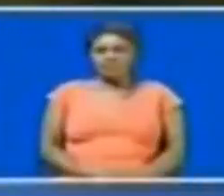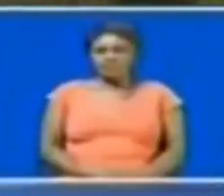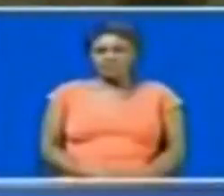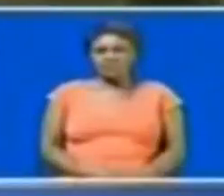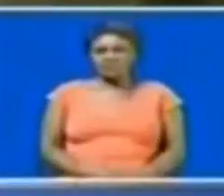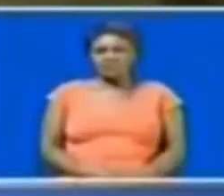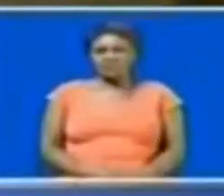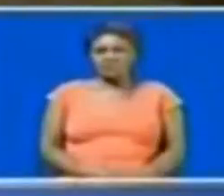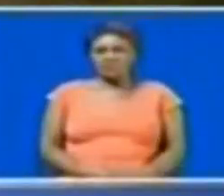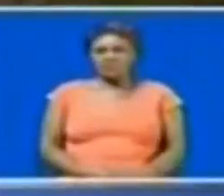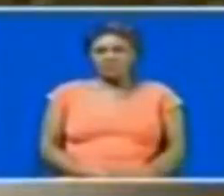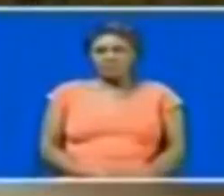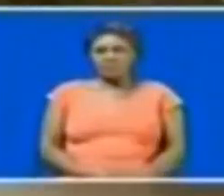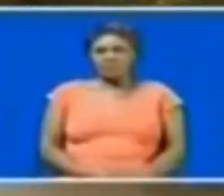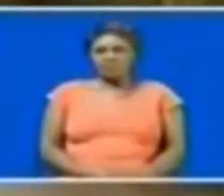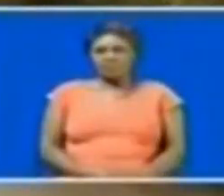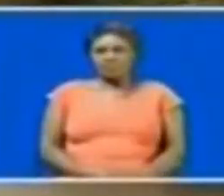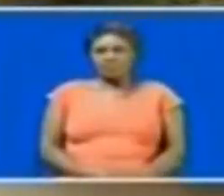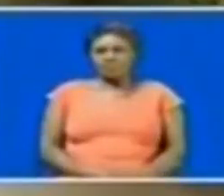Haja magili ya mrudi.